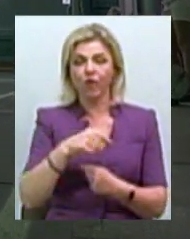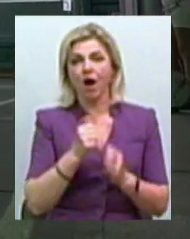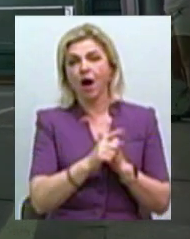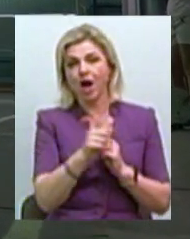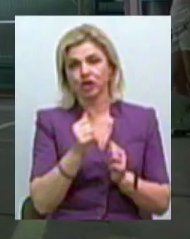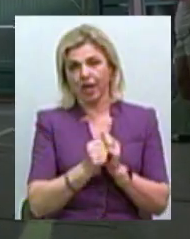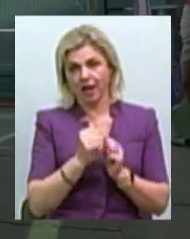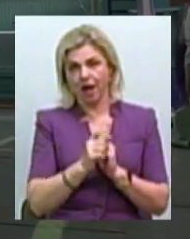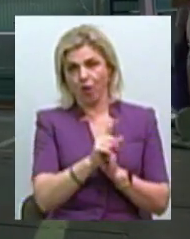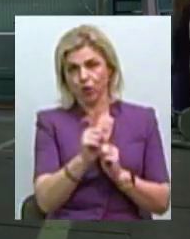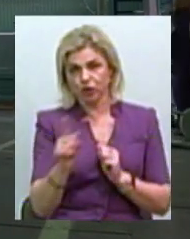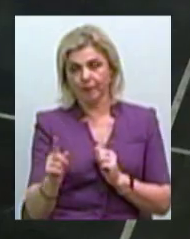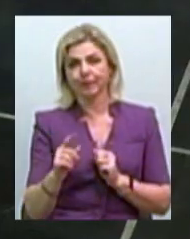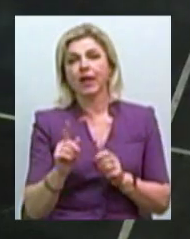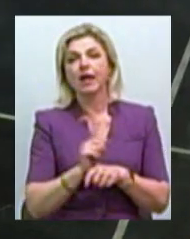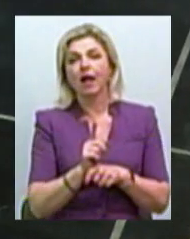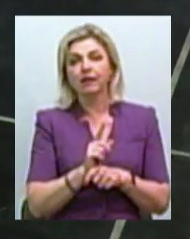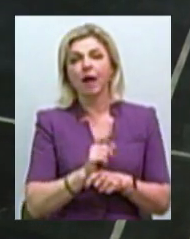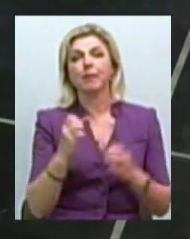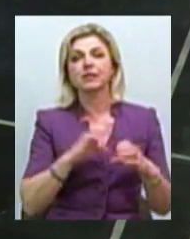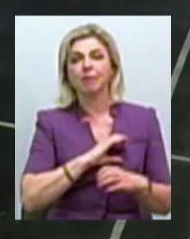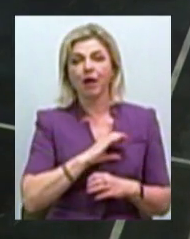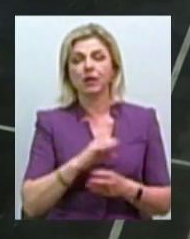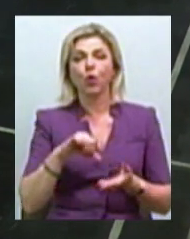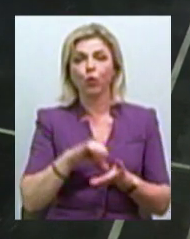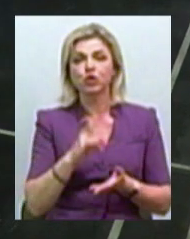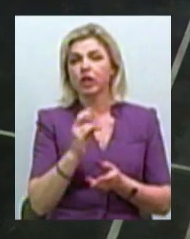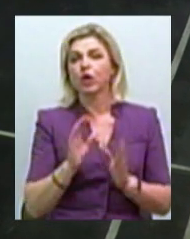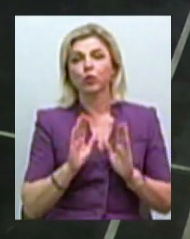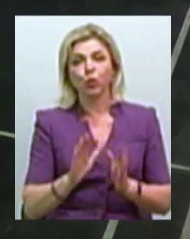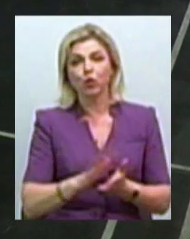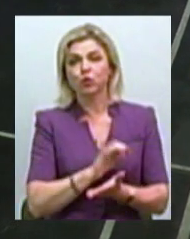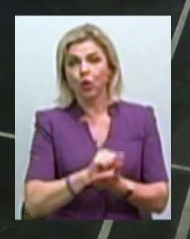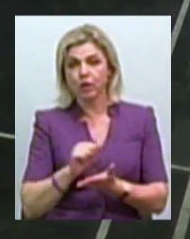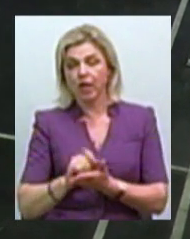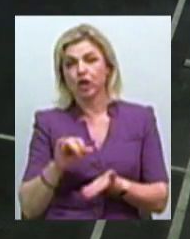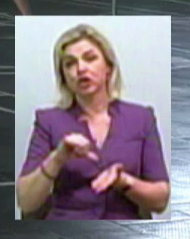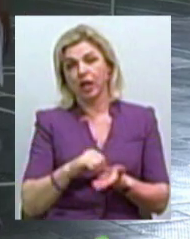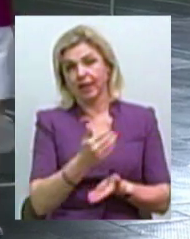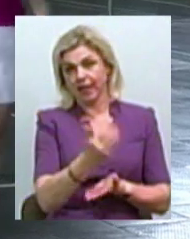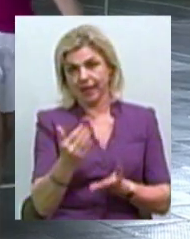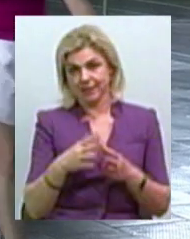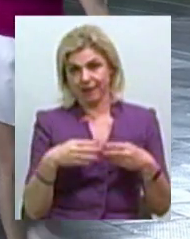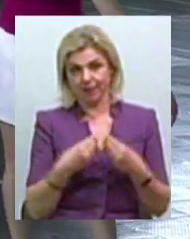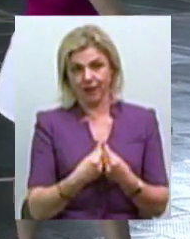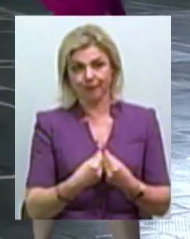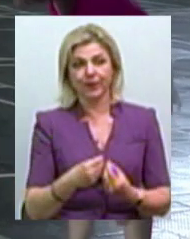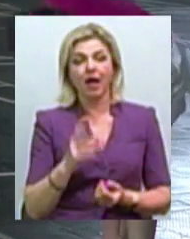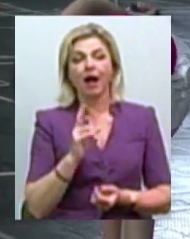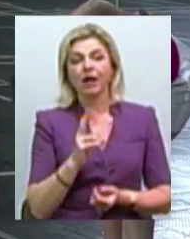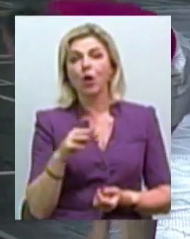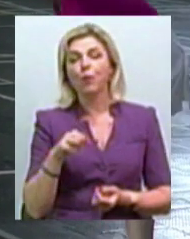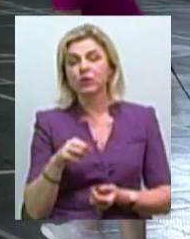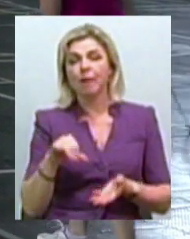кожним. Регламент спартакіади передбачає участь не тільки представників засобів масової інформації, а й членів їх родин. Катерину Мосензову, яка